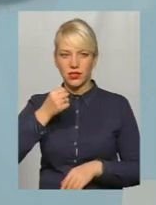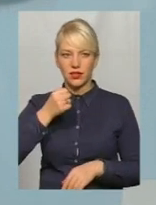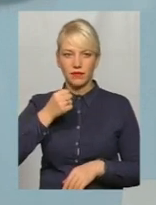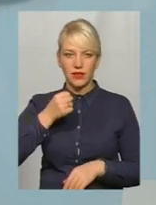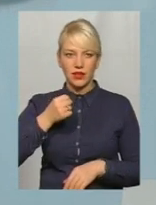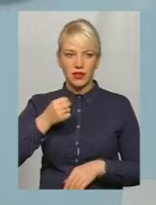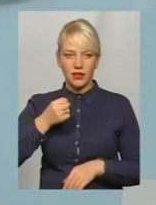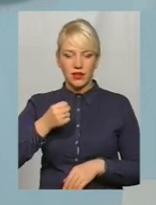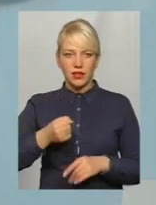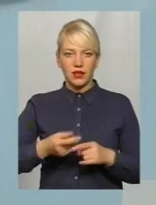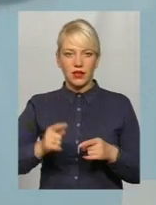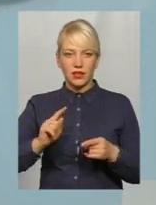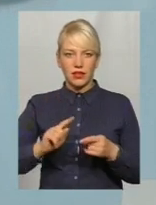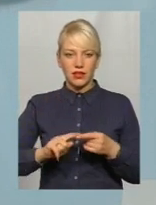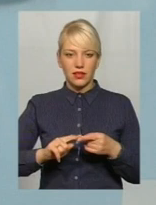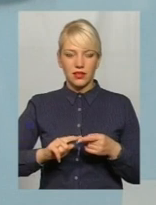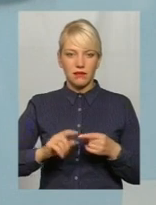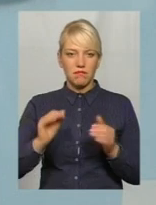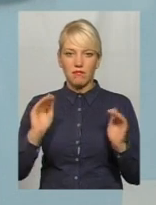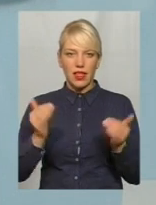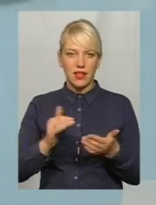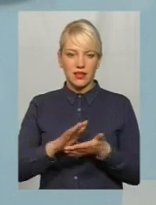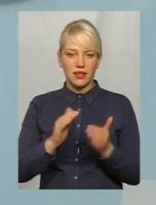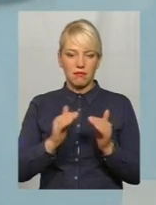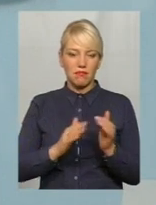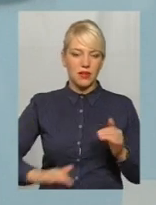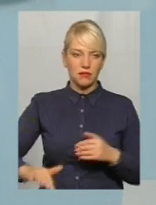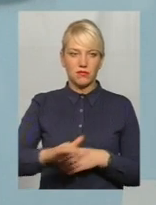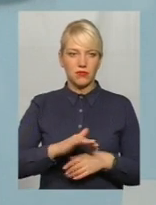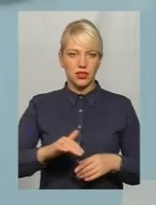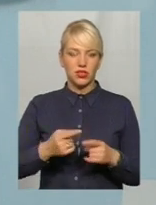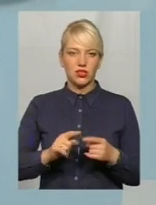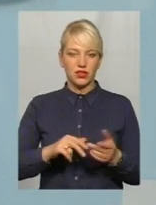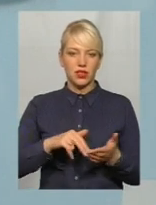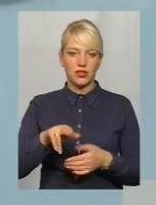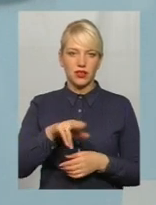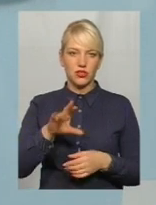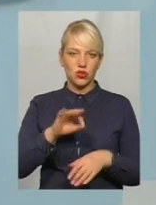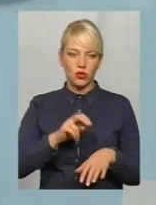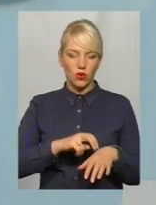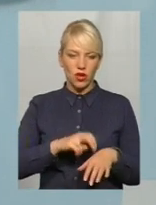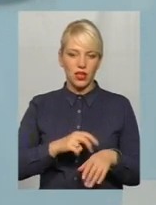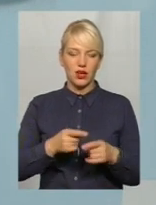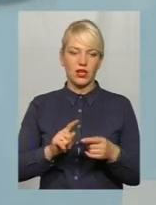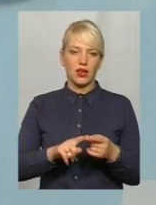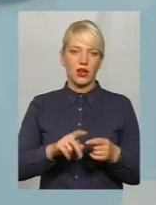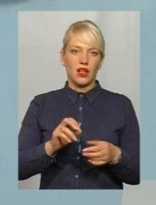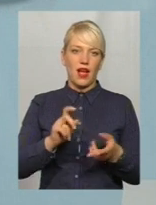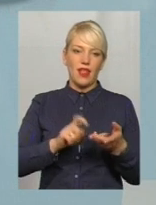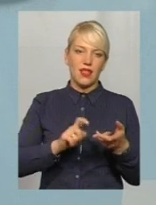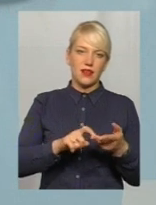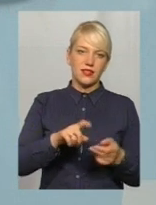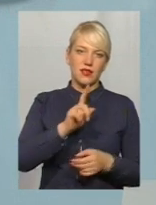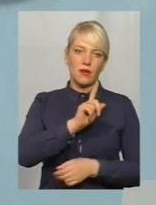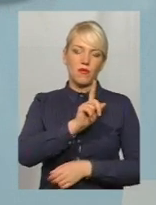Приміщення дуже маленьке, ніяких удоб. Ідеш до лікаря, на аналізи іде в четверту